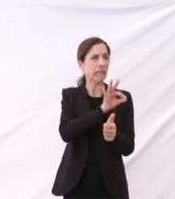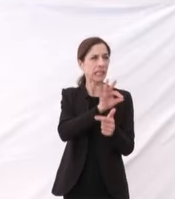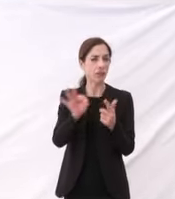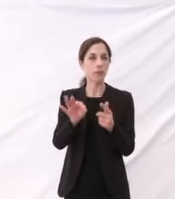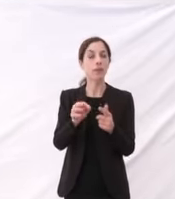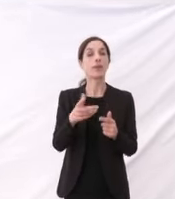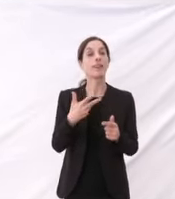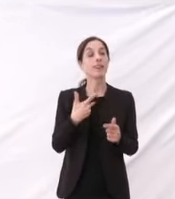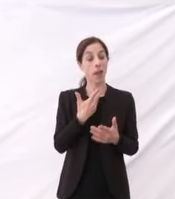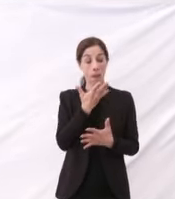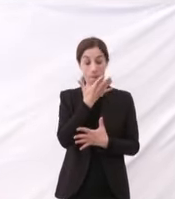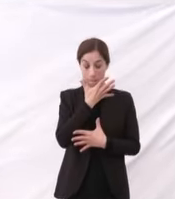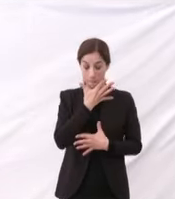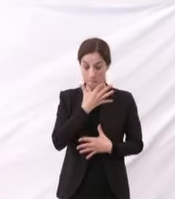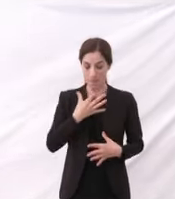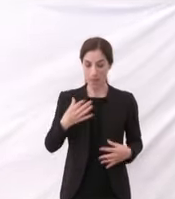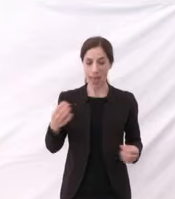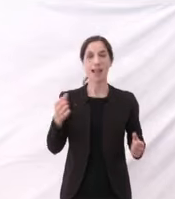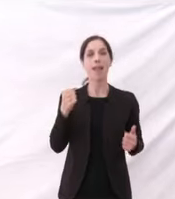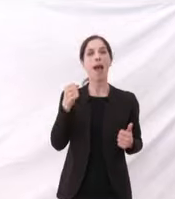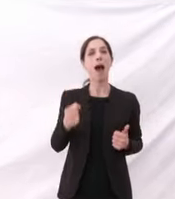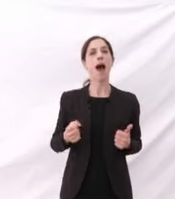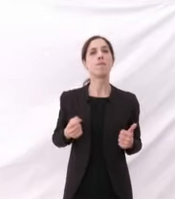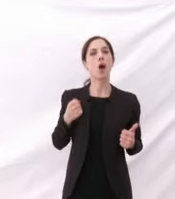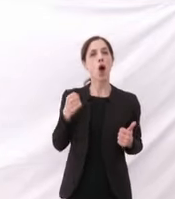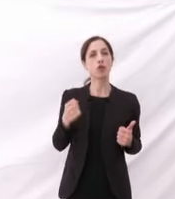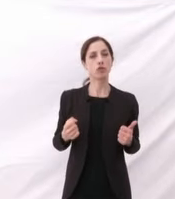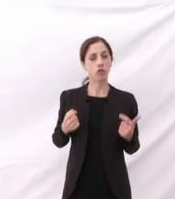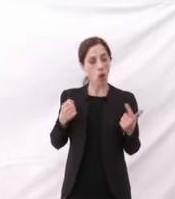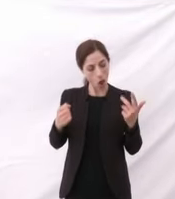dei begli apostoli che hanno seguito Gesù